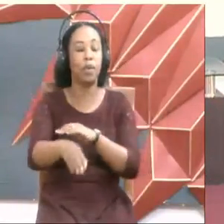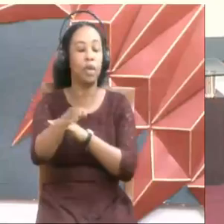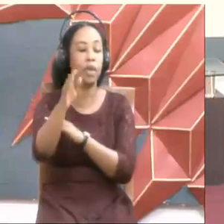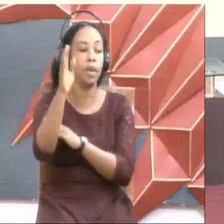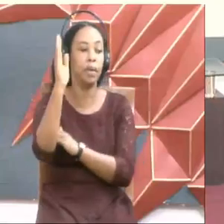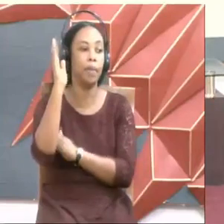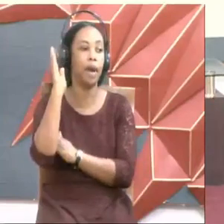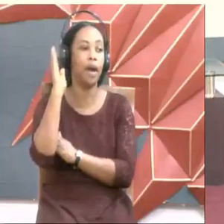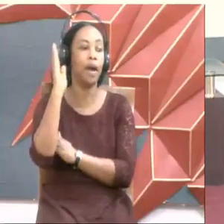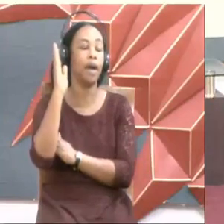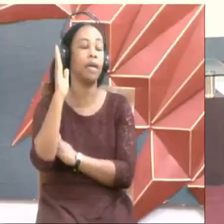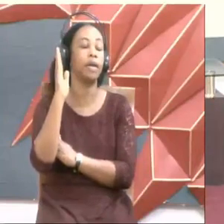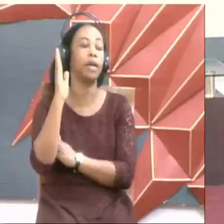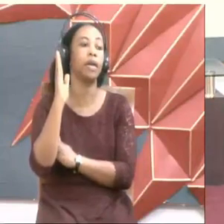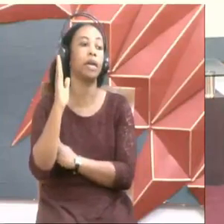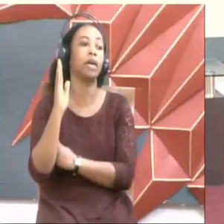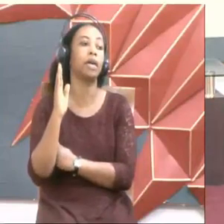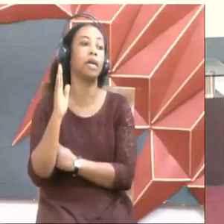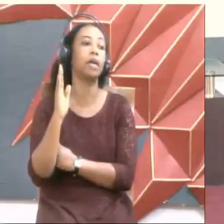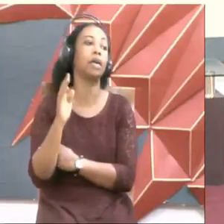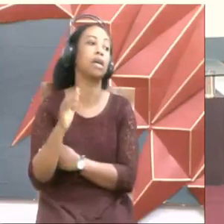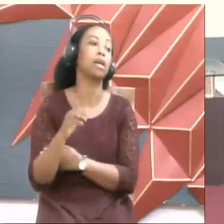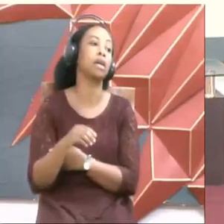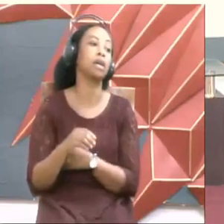gombi w'Imana